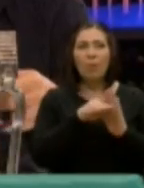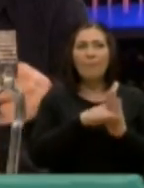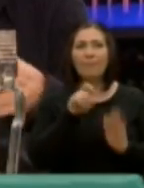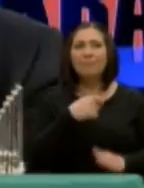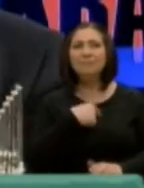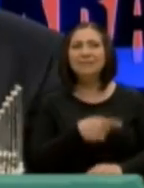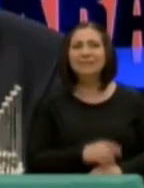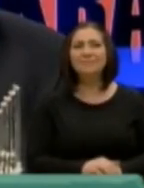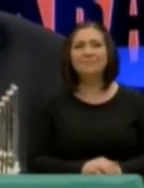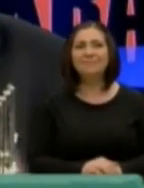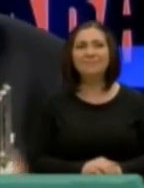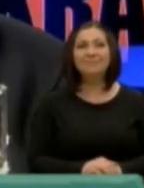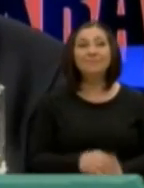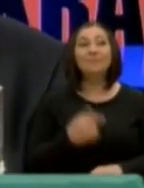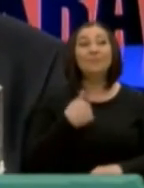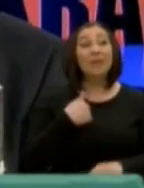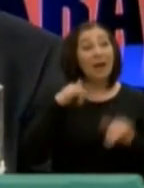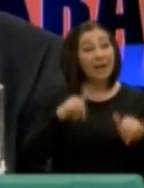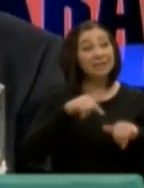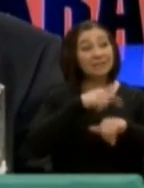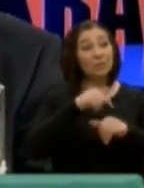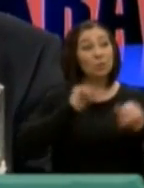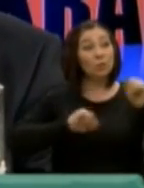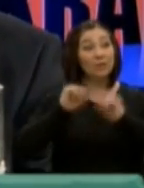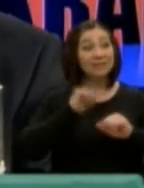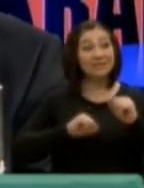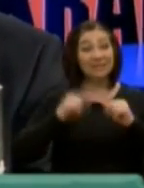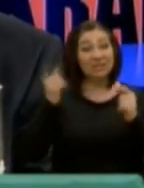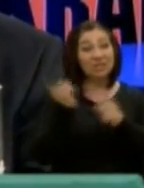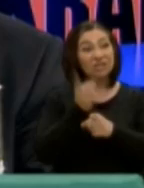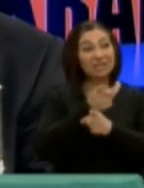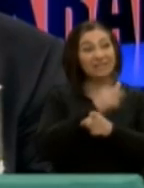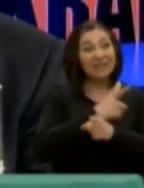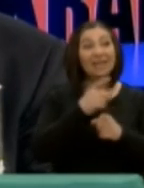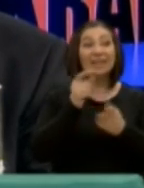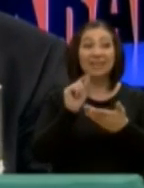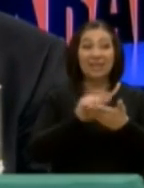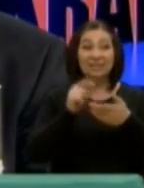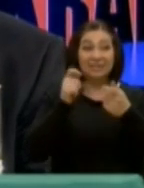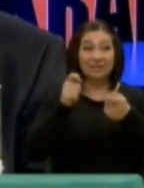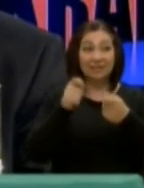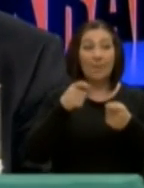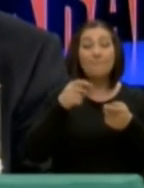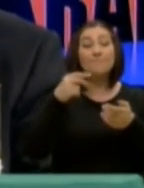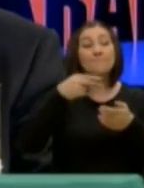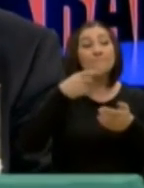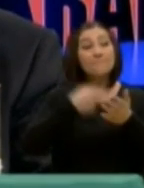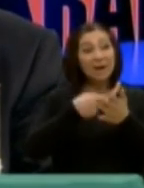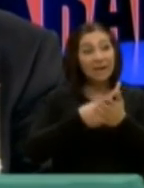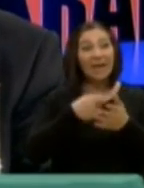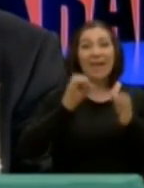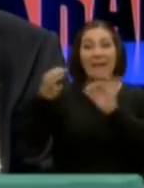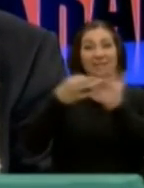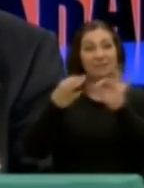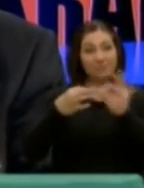biz. Ben efendim aynı zamanda üniversitelere çeşitli dersler veriyoruz. İşletme, iktisat, marka, iletişim üzerine. Çocuklara